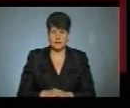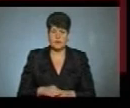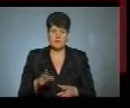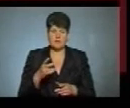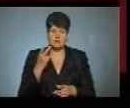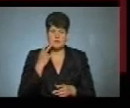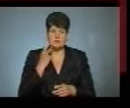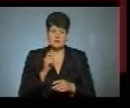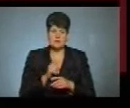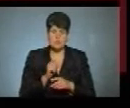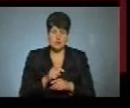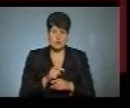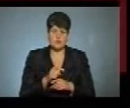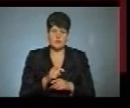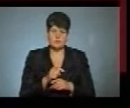їх заказуємо,